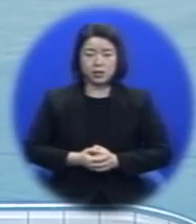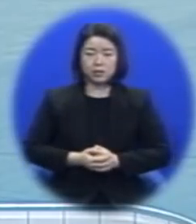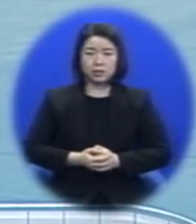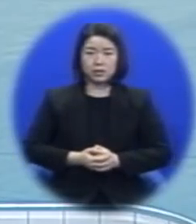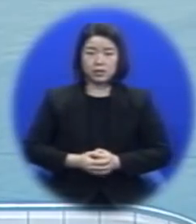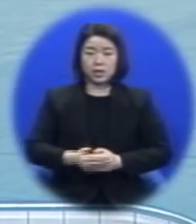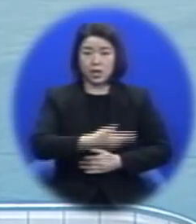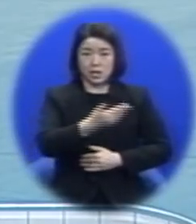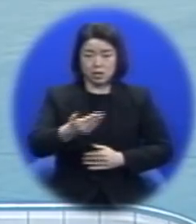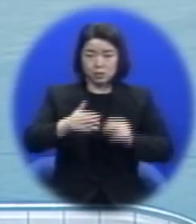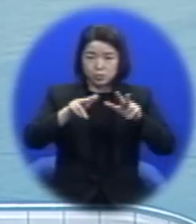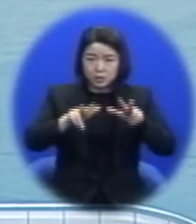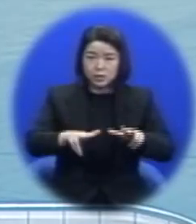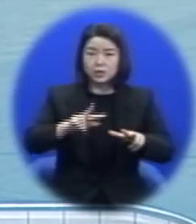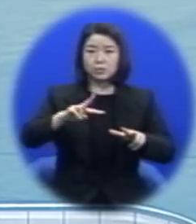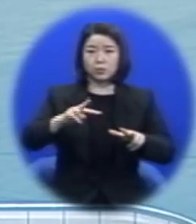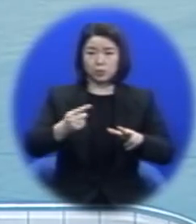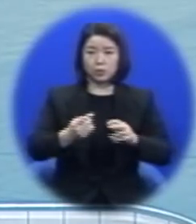여러분, 지금도